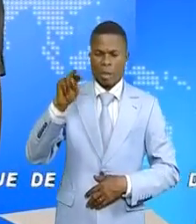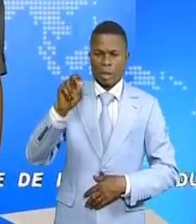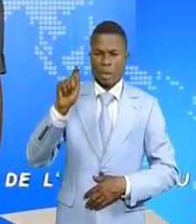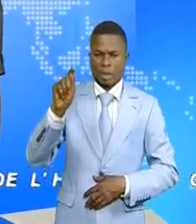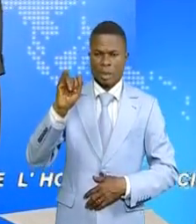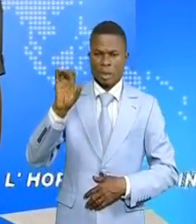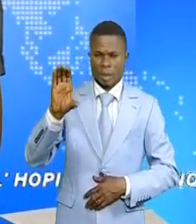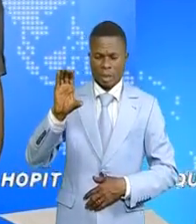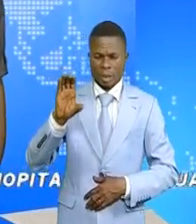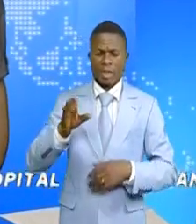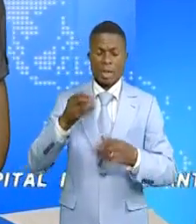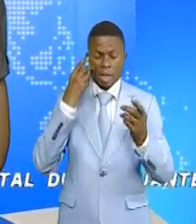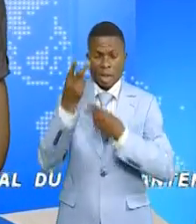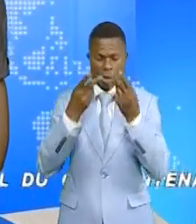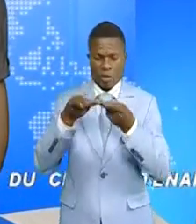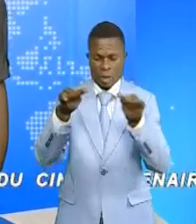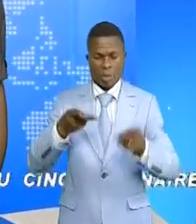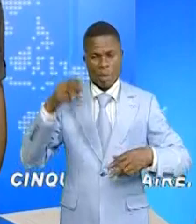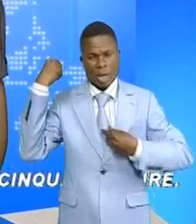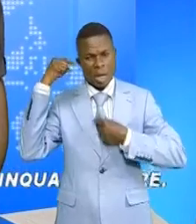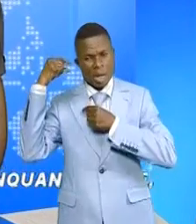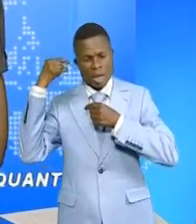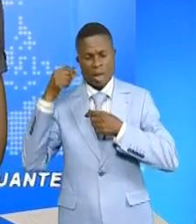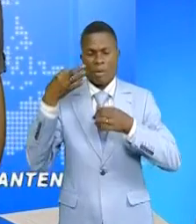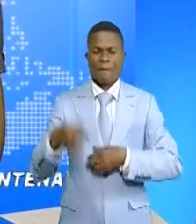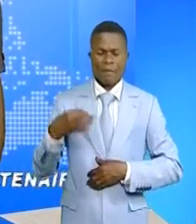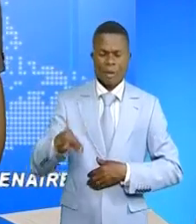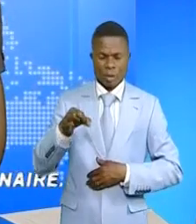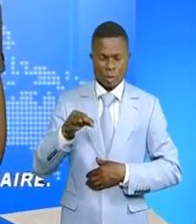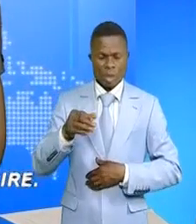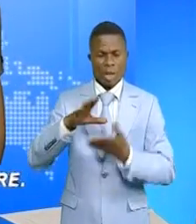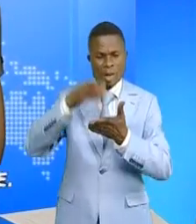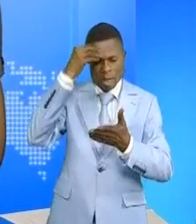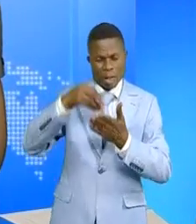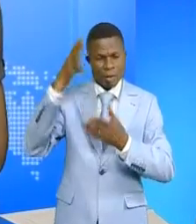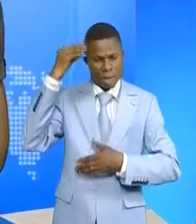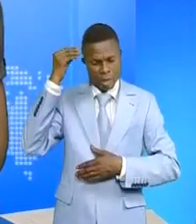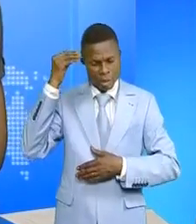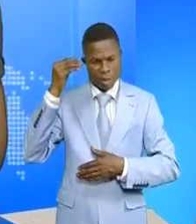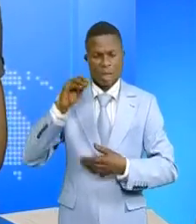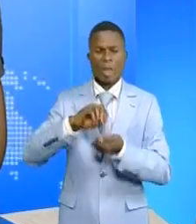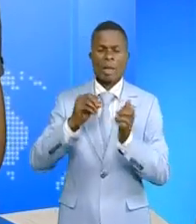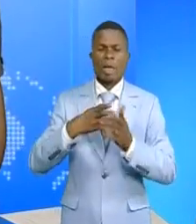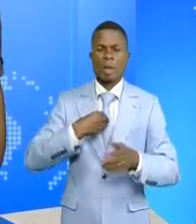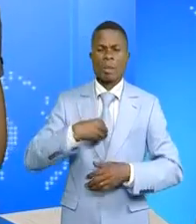poste française. Augustin Kibasa Maliba a eu des explications de la part de Yannick